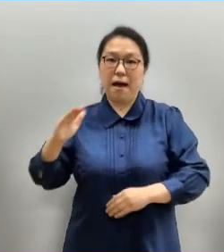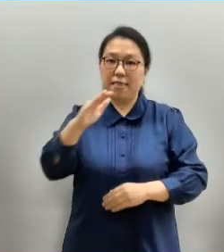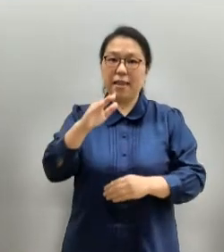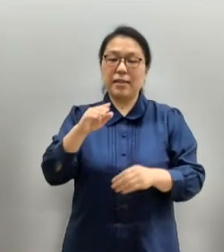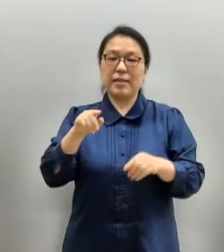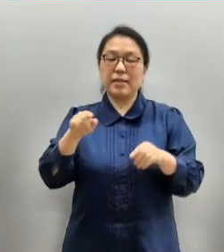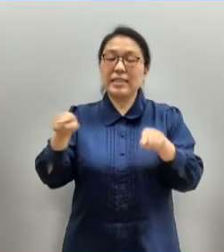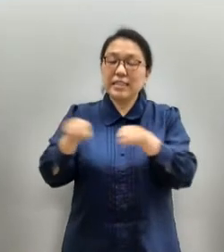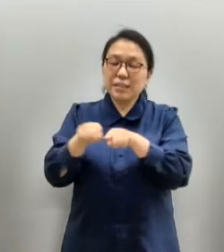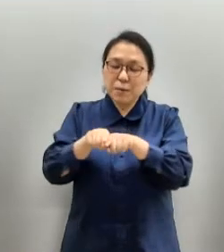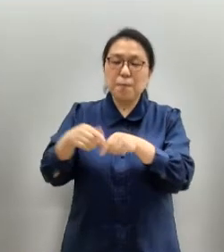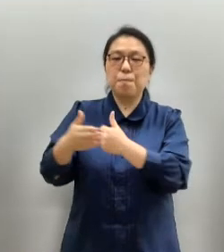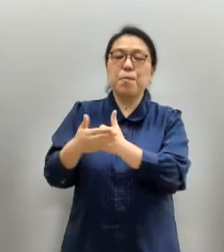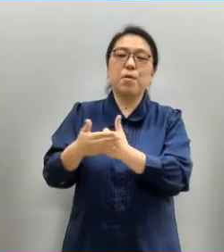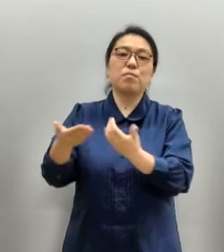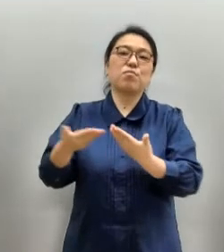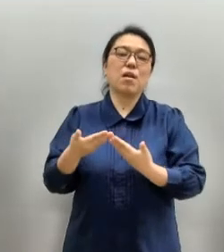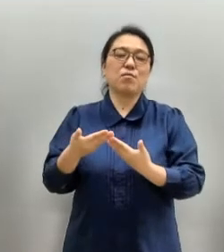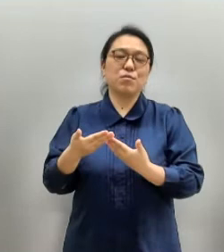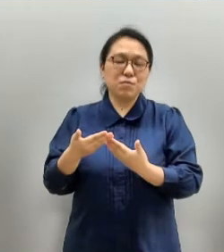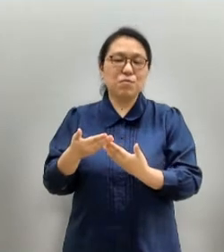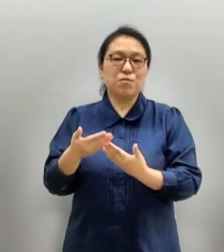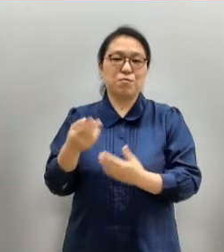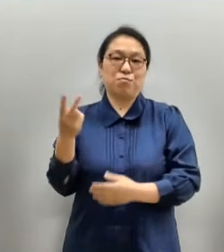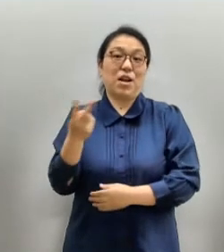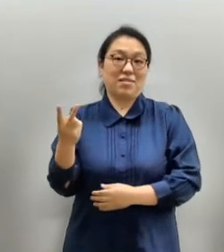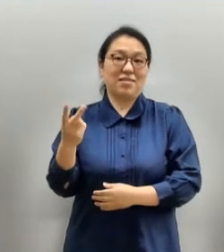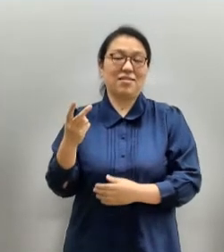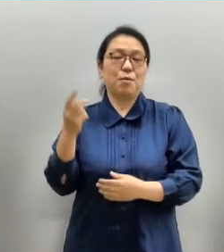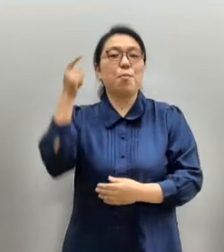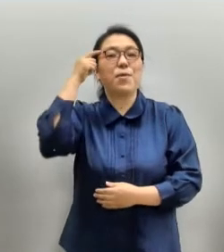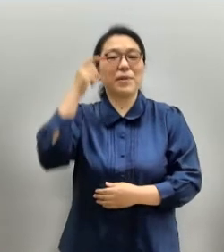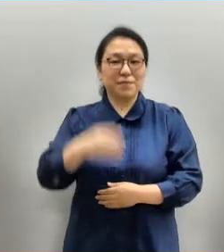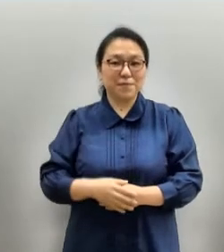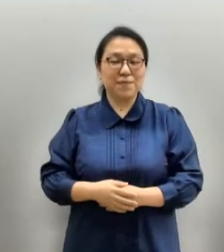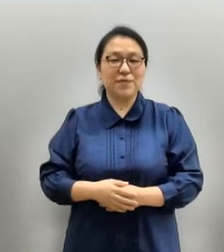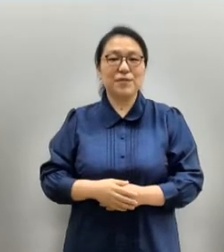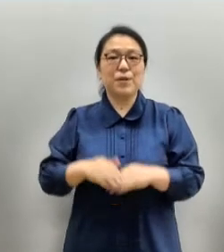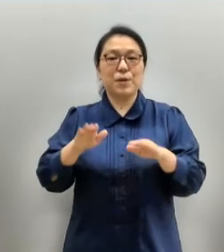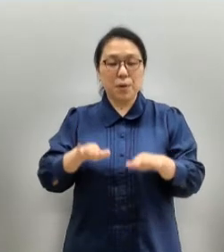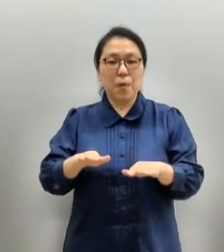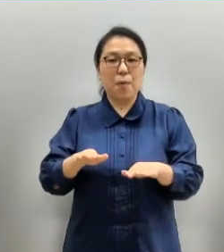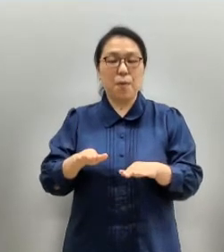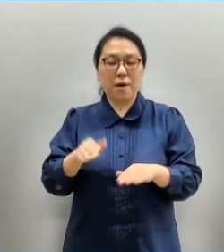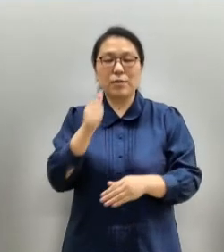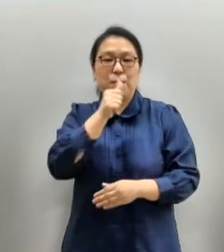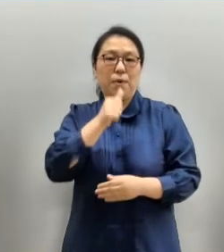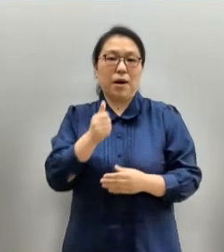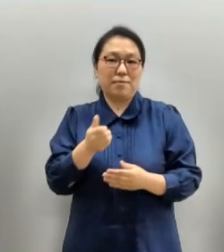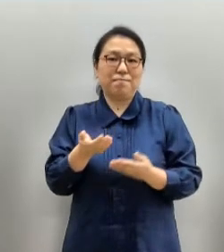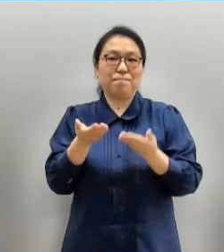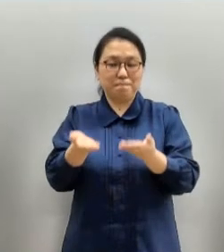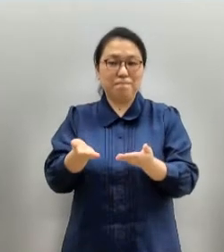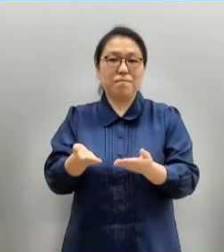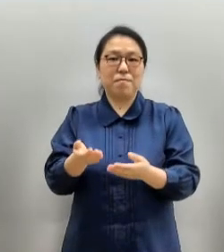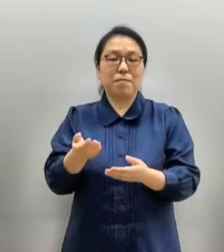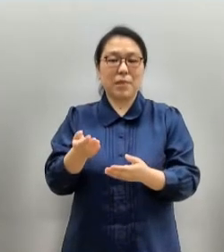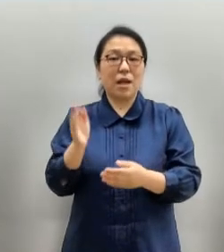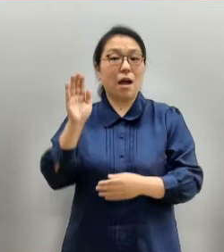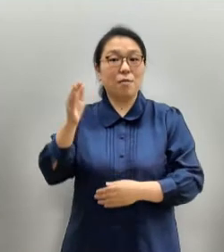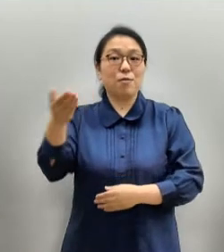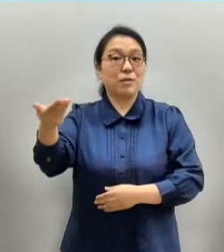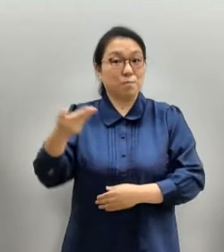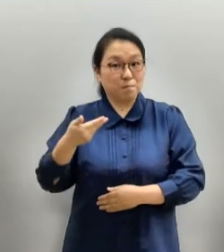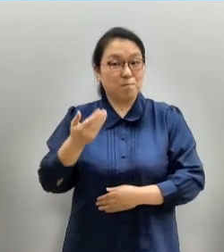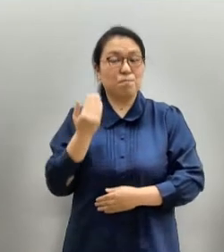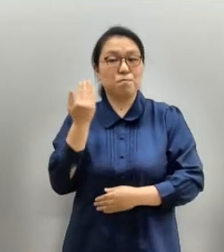ける、そういう人物だと思っておりまして、今日はですね、お二人のご紹介、そして質疑応答などで